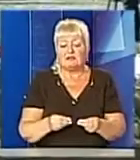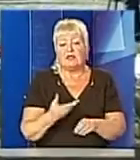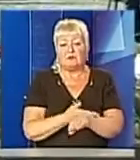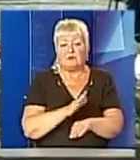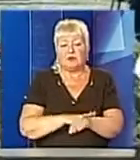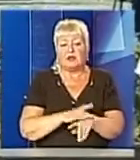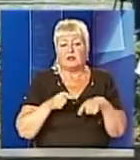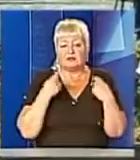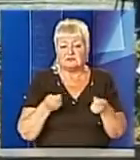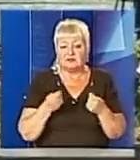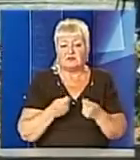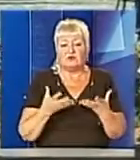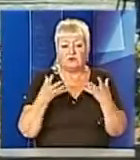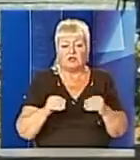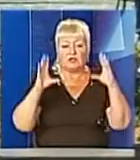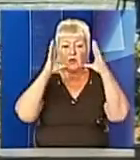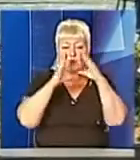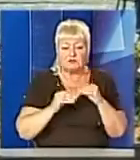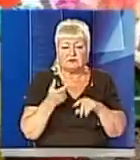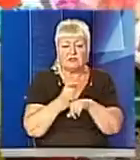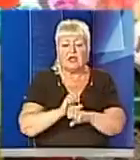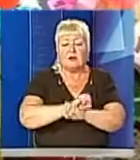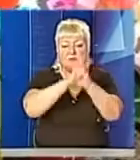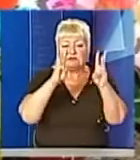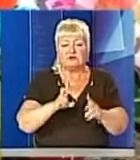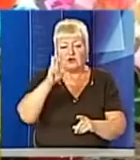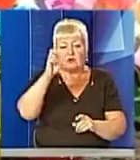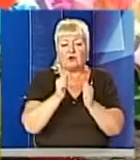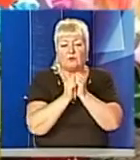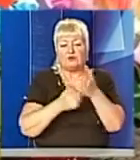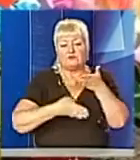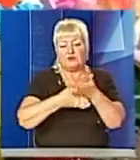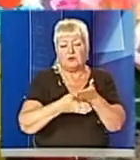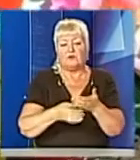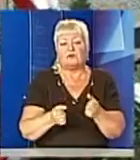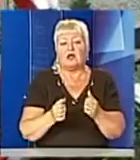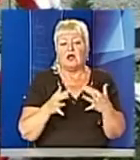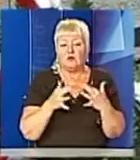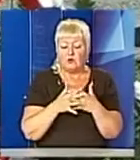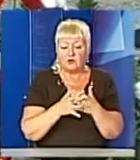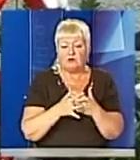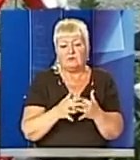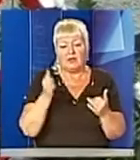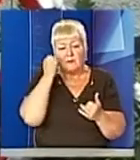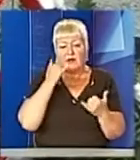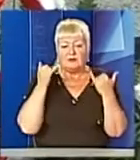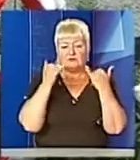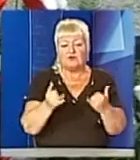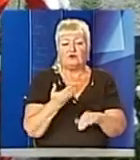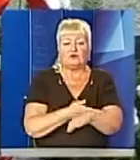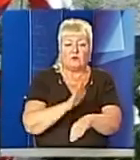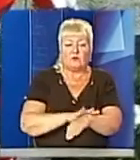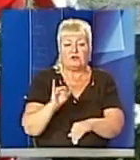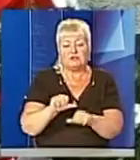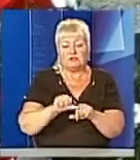Пресвятої Богородиці, тож вони вірять, що молитва допомогла у боротьбі. За традицією, пам'ять героїв вшановують як в Польщі, так і за